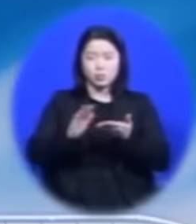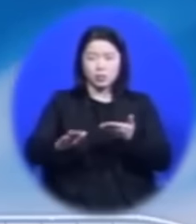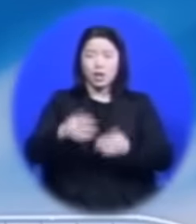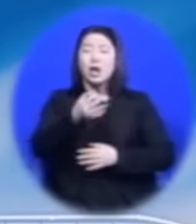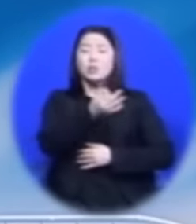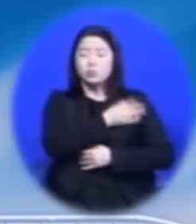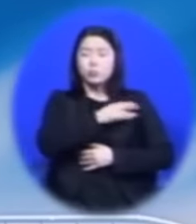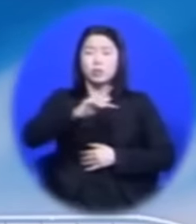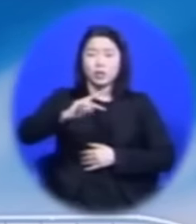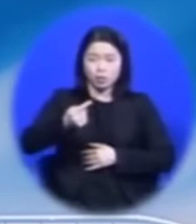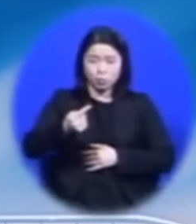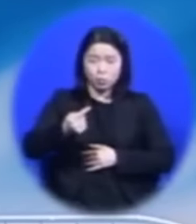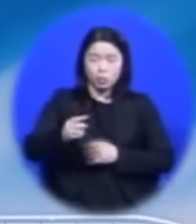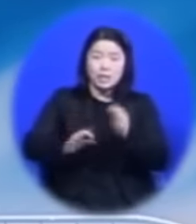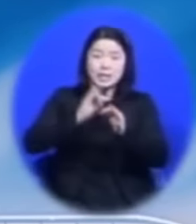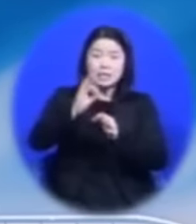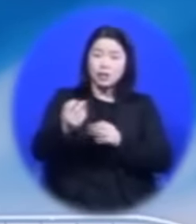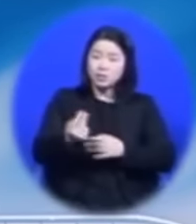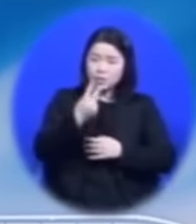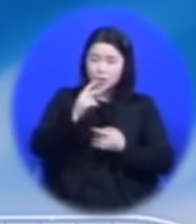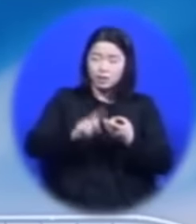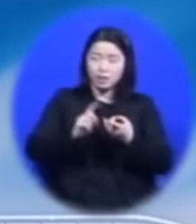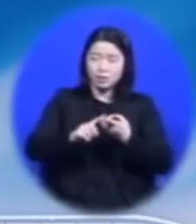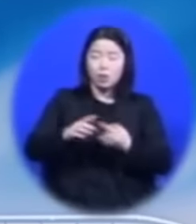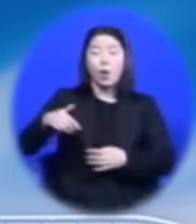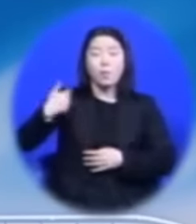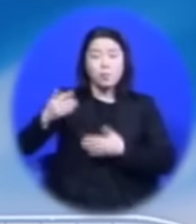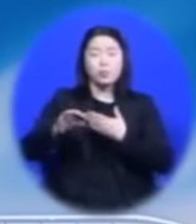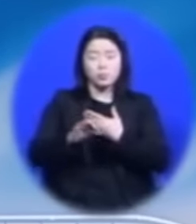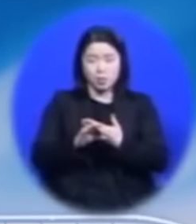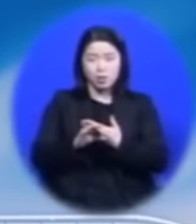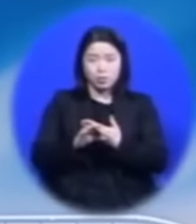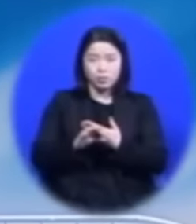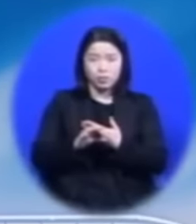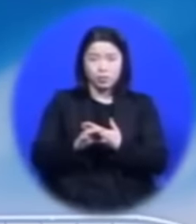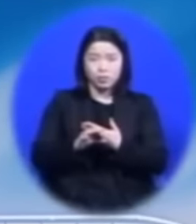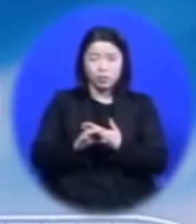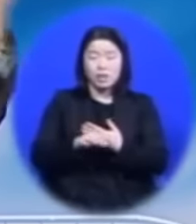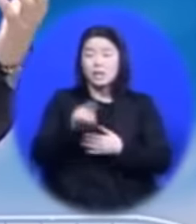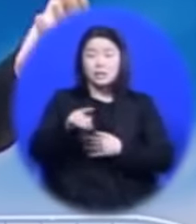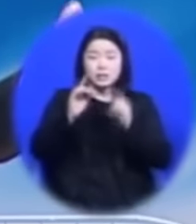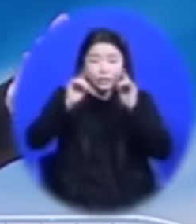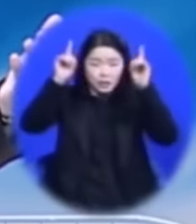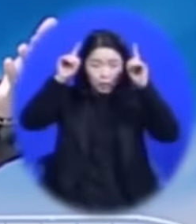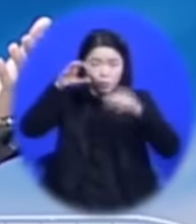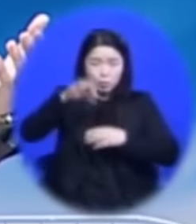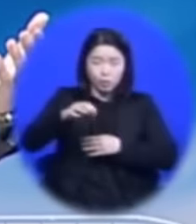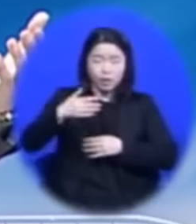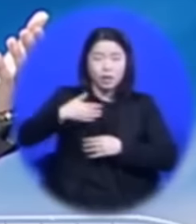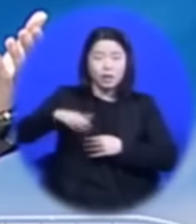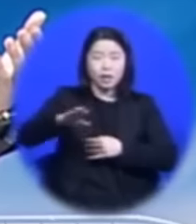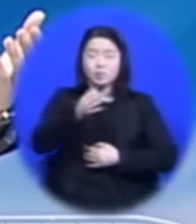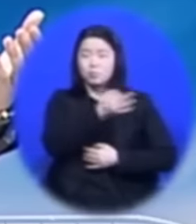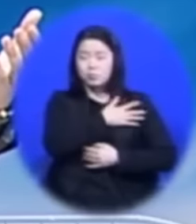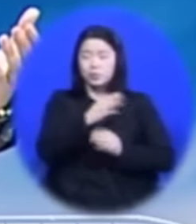부자라도 영생에 대해서 모르면 그러면 그 지옥에 간 부자처럼 살게 되는 겁니다.